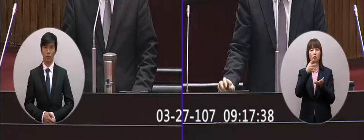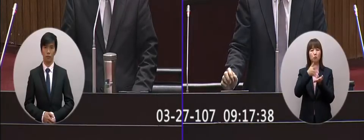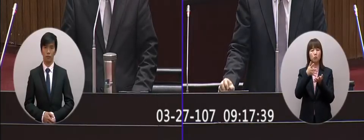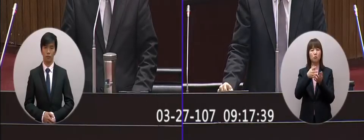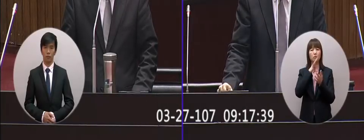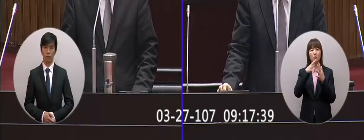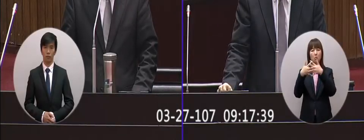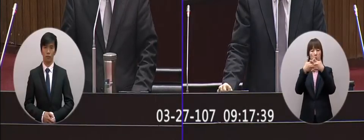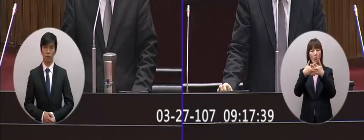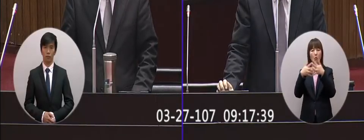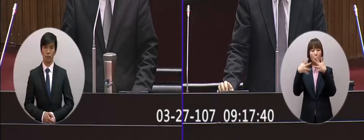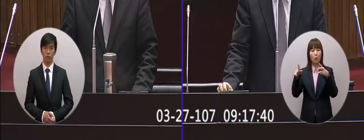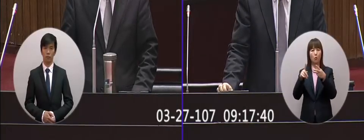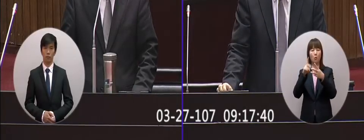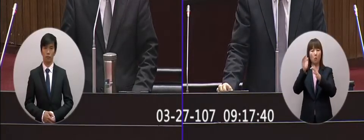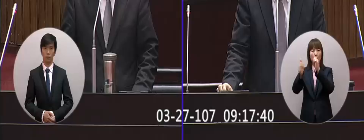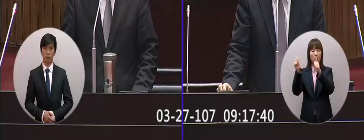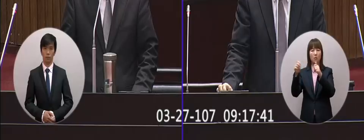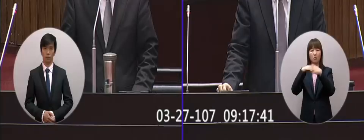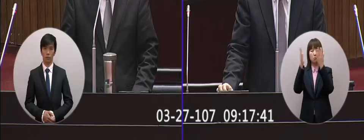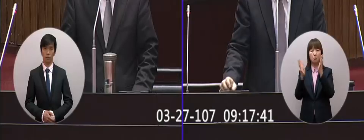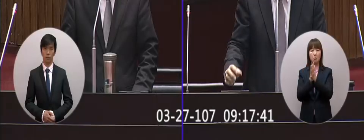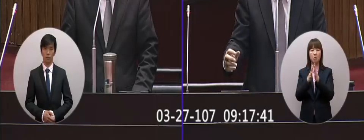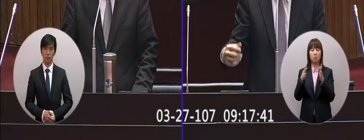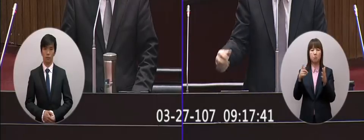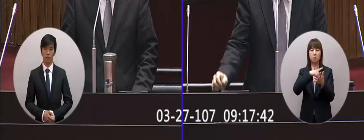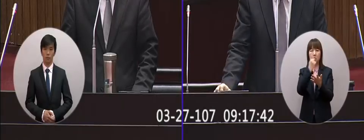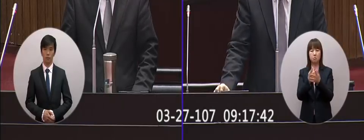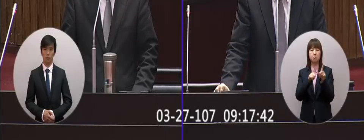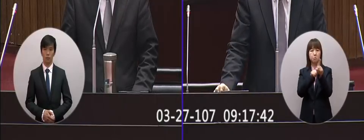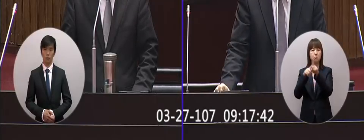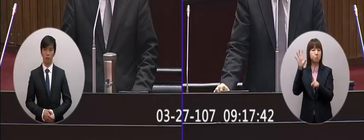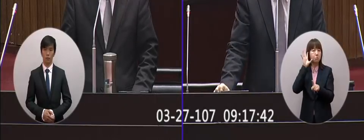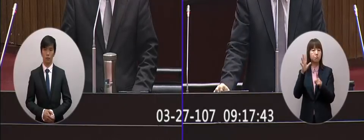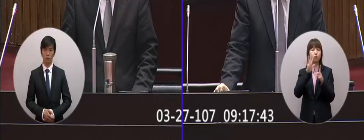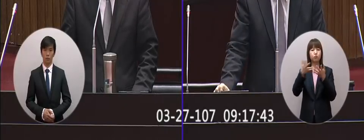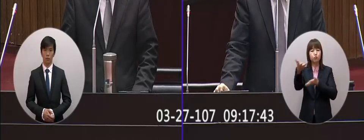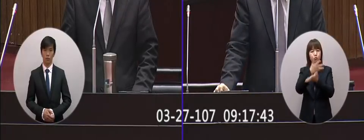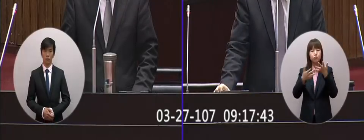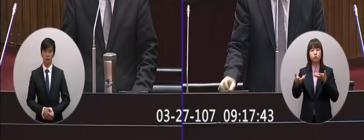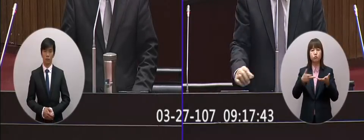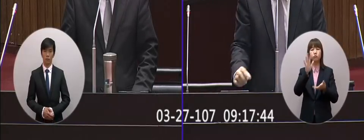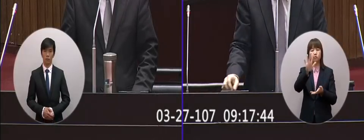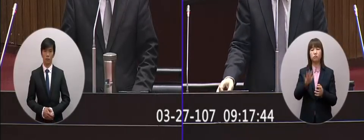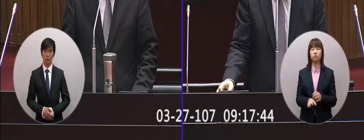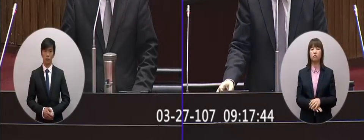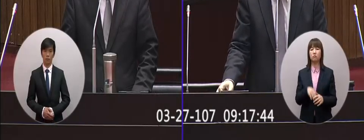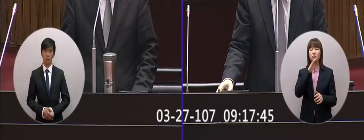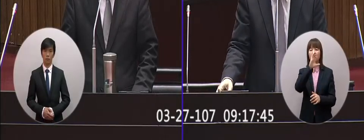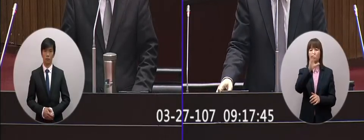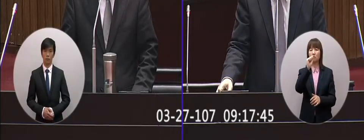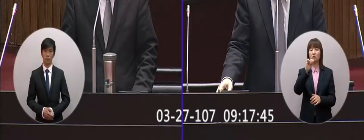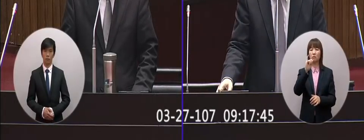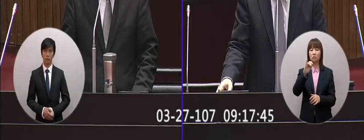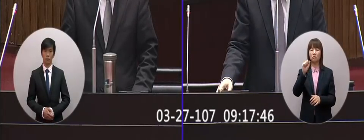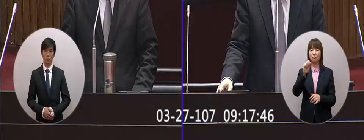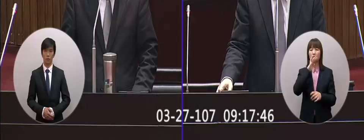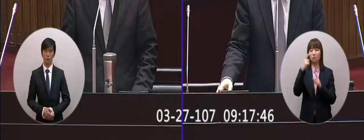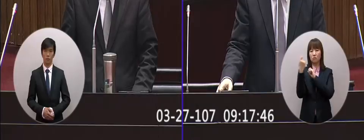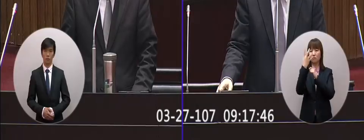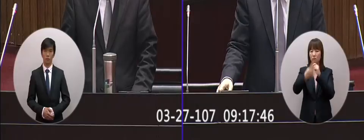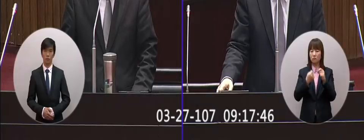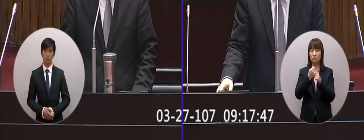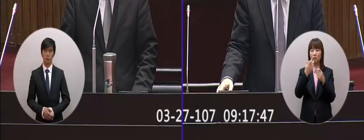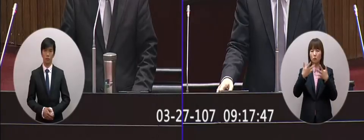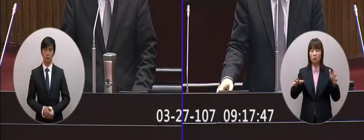重要的美方重要人士几乎是全程聆听了，包括交换了相关的一些意见。那 CSIS 在这几年